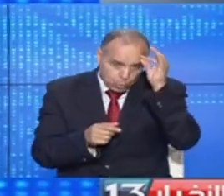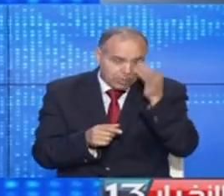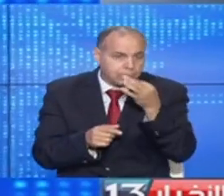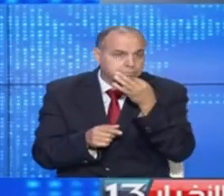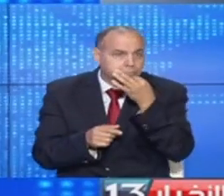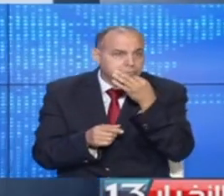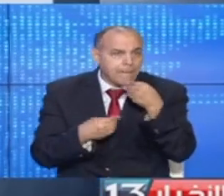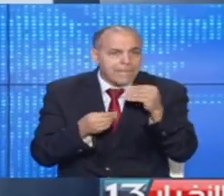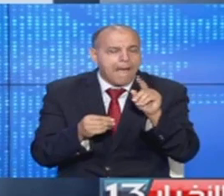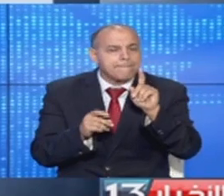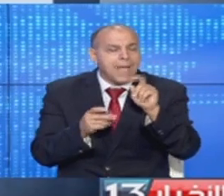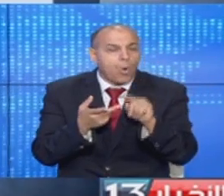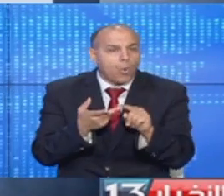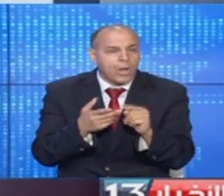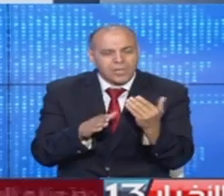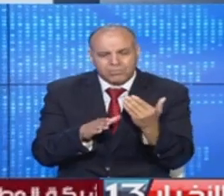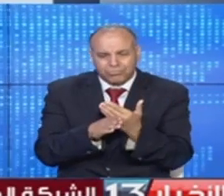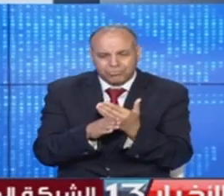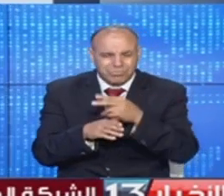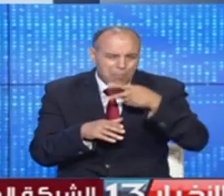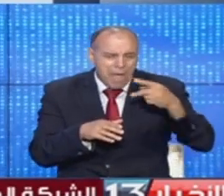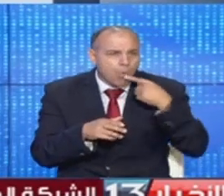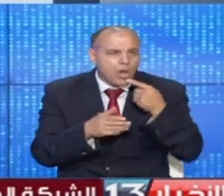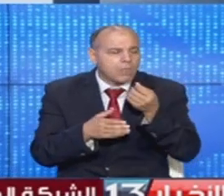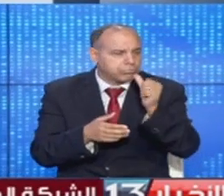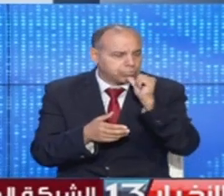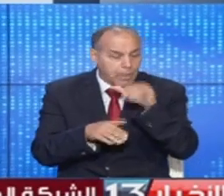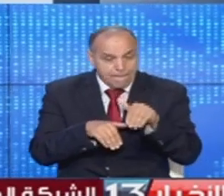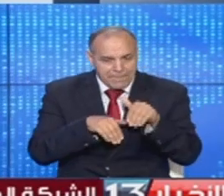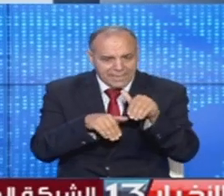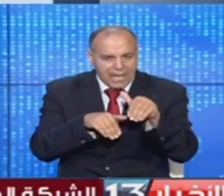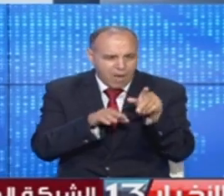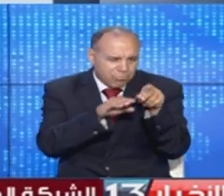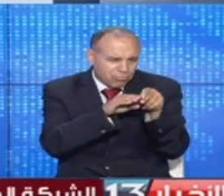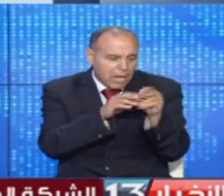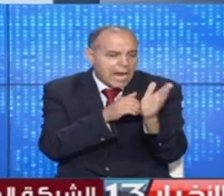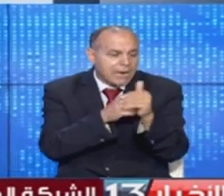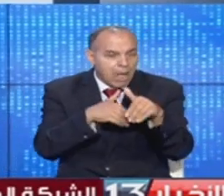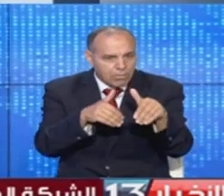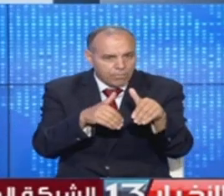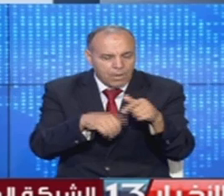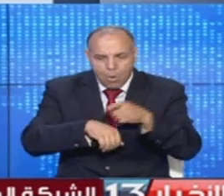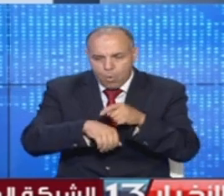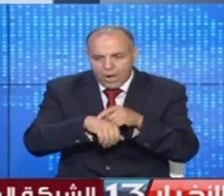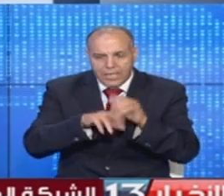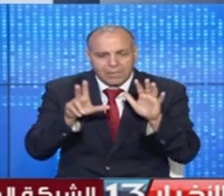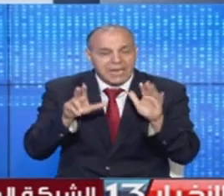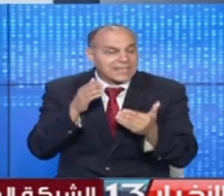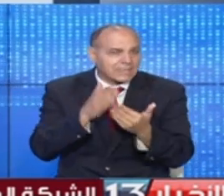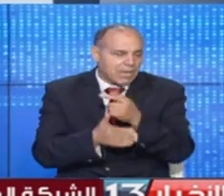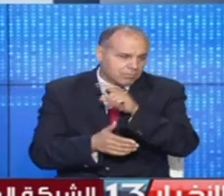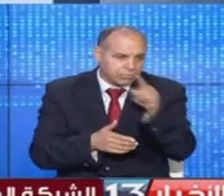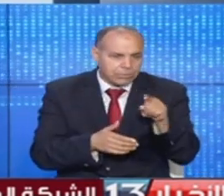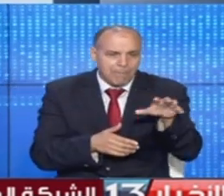وتوزيع عن القطاع توزيع الماء الصالح للشرب بدايه من يوم غد الاربعاء على الساعه الثامنه صباحا